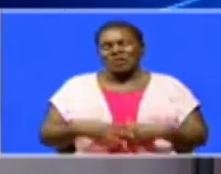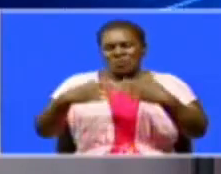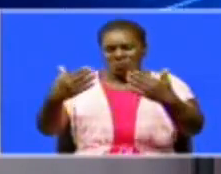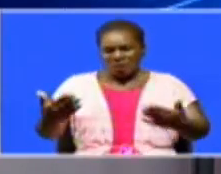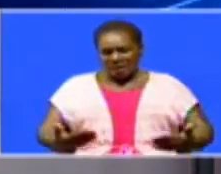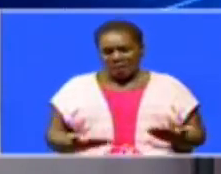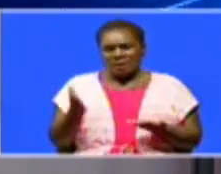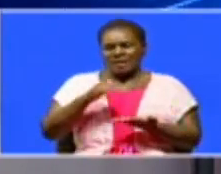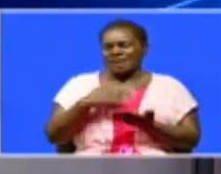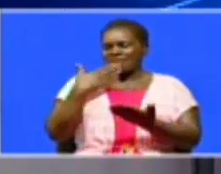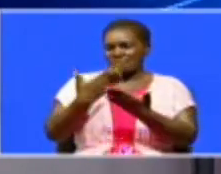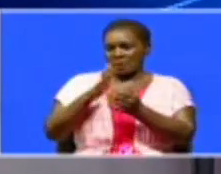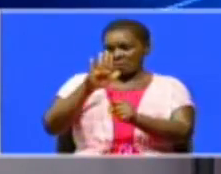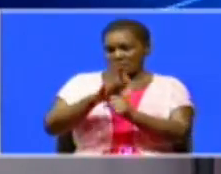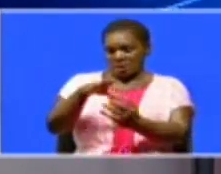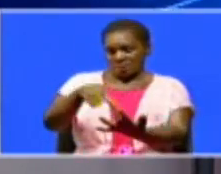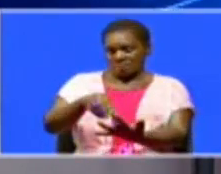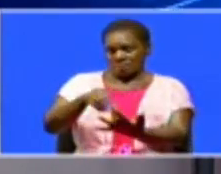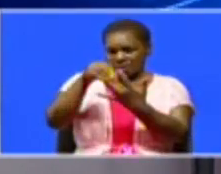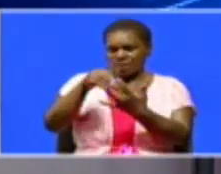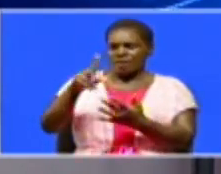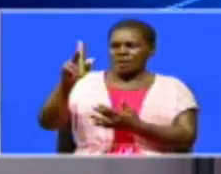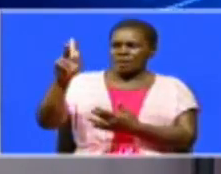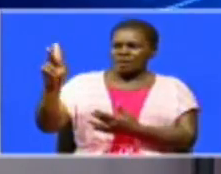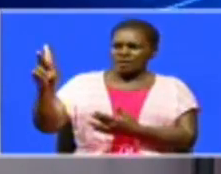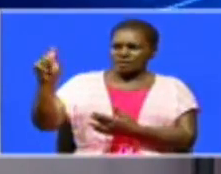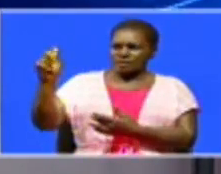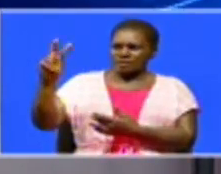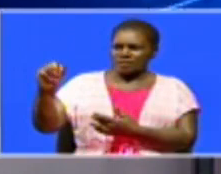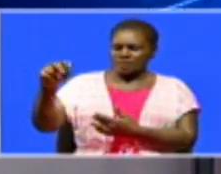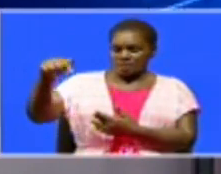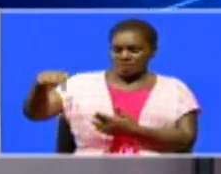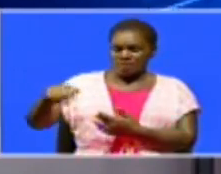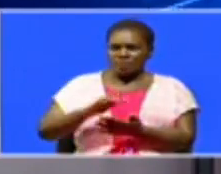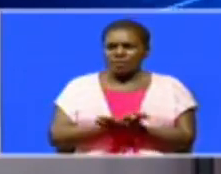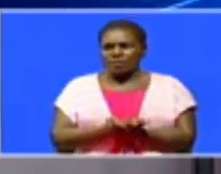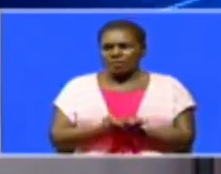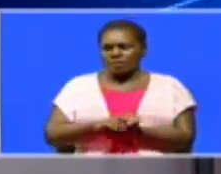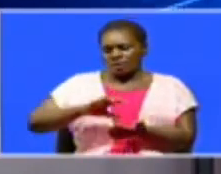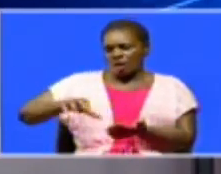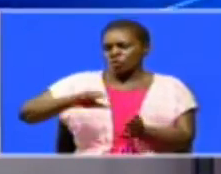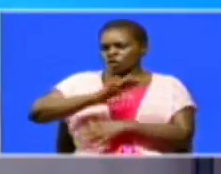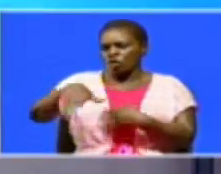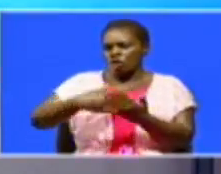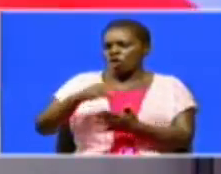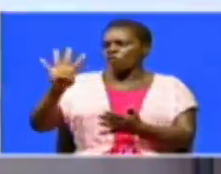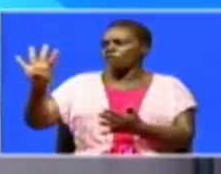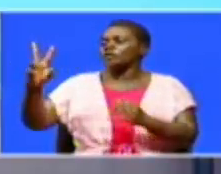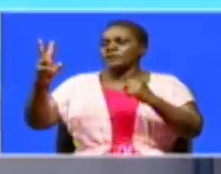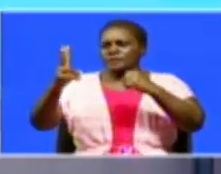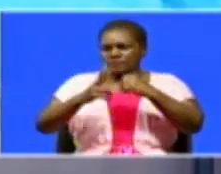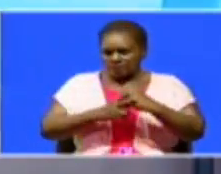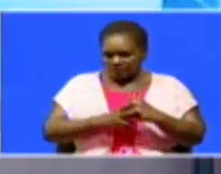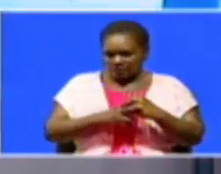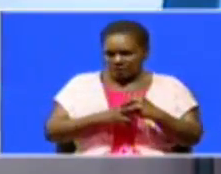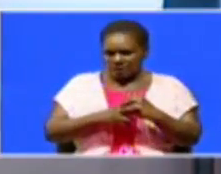Karibu tena mtazamaji na shukrani sana kwa kuchagua kutazama taarifa za KTN leo. Kaunti zote 47 nchini